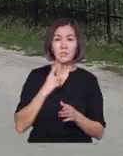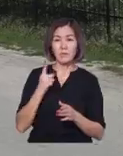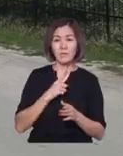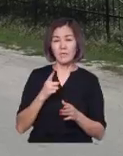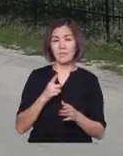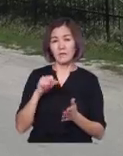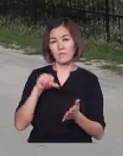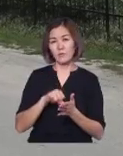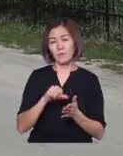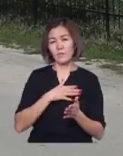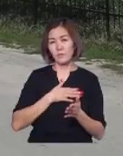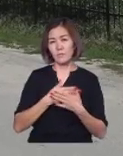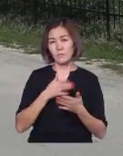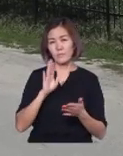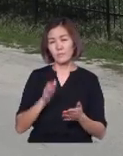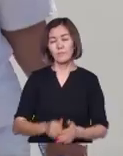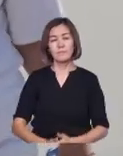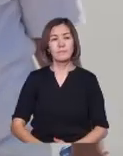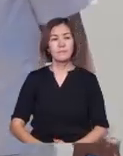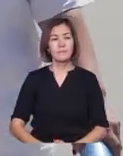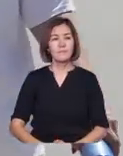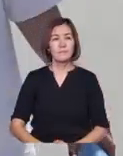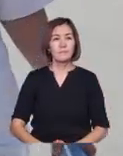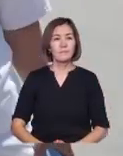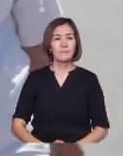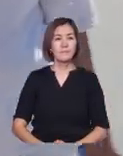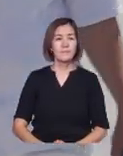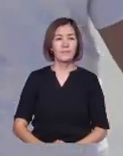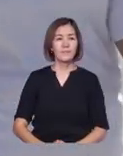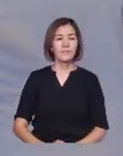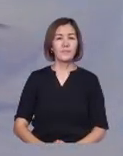етуді көздеп отыр. Мұрат Мұқашұлы, Мәди Байбосынов, Жетісу телеарнасы, Панфилов ауданынан.